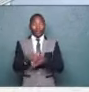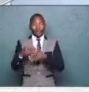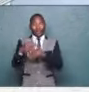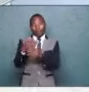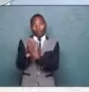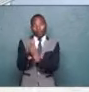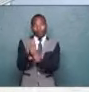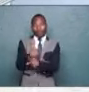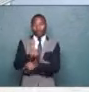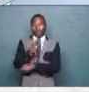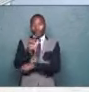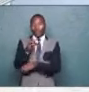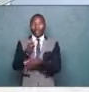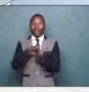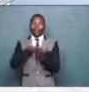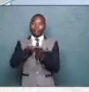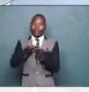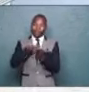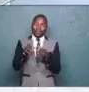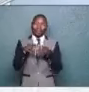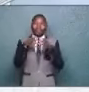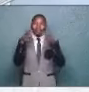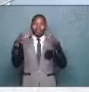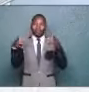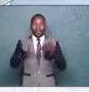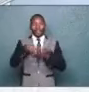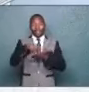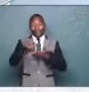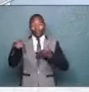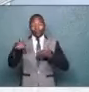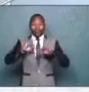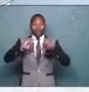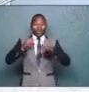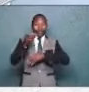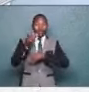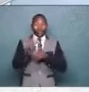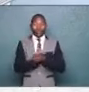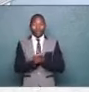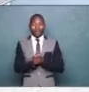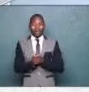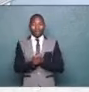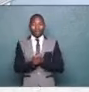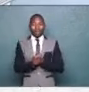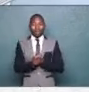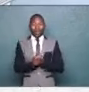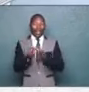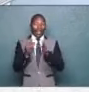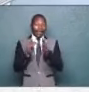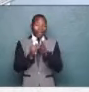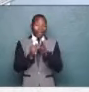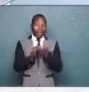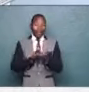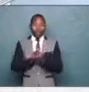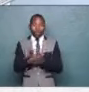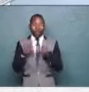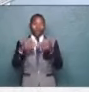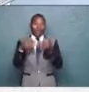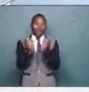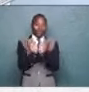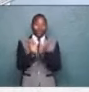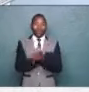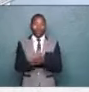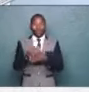bungo loyendetsa zisankho likafotokoze zambiri zakalembera oyesera ameneyo. Komanso kudzera